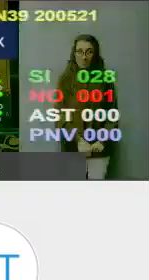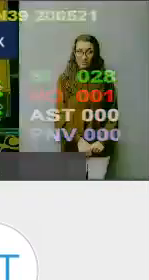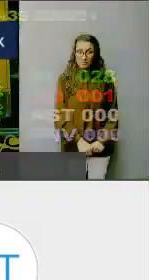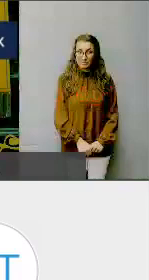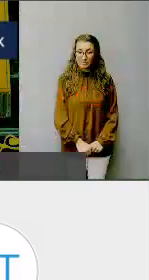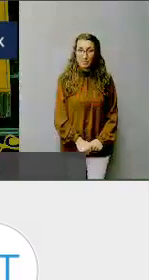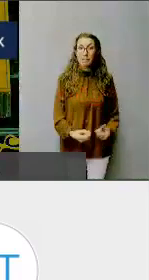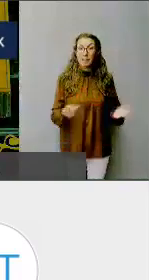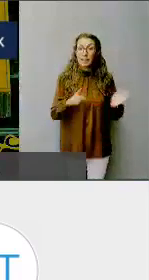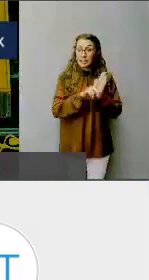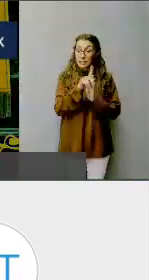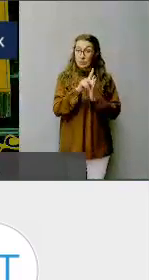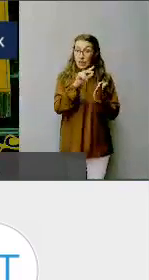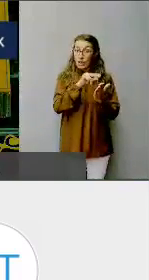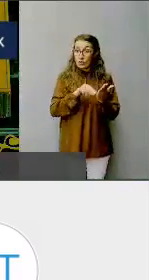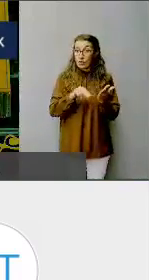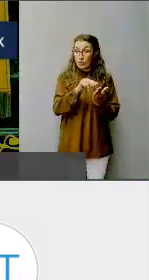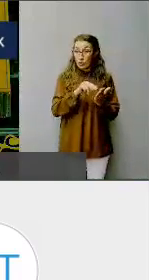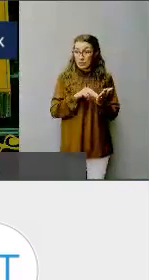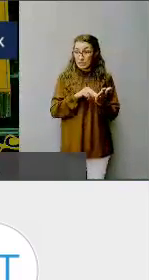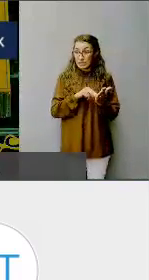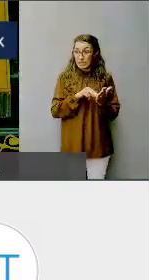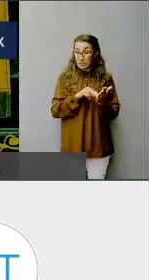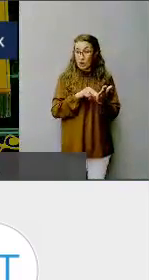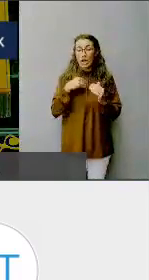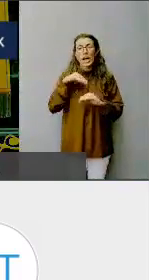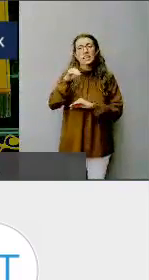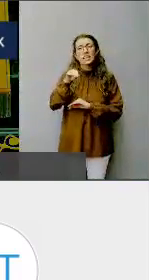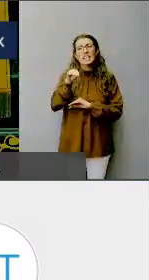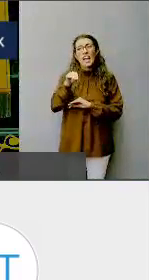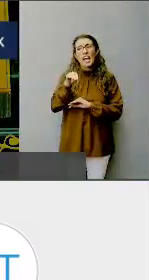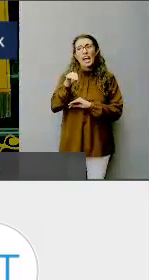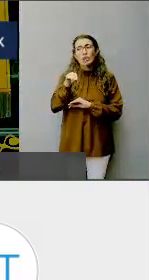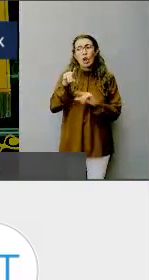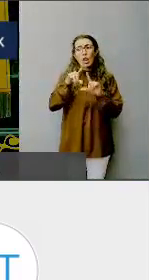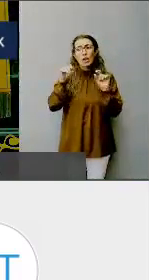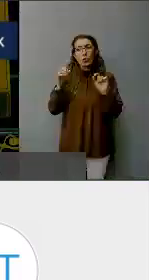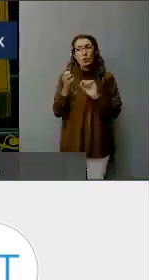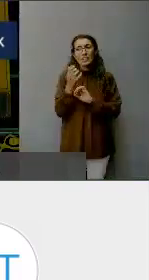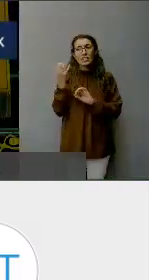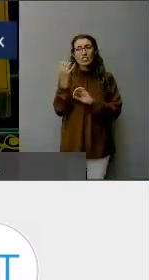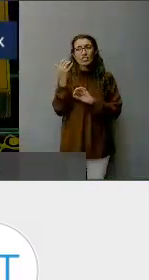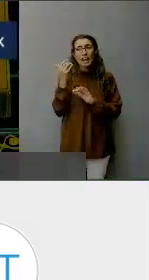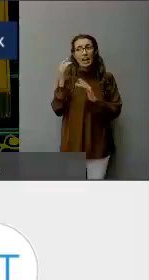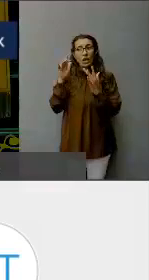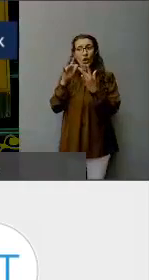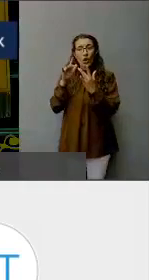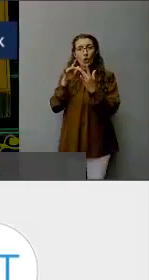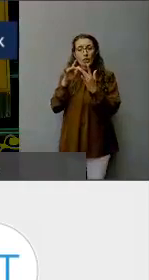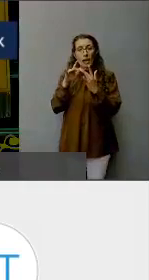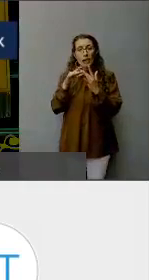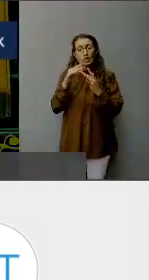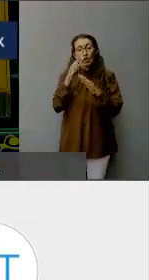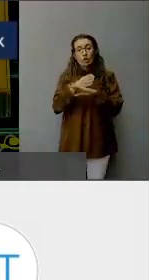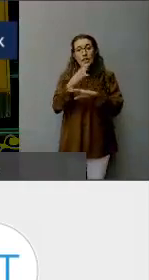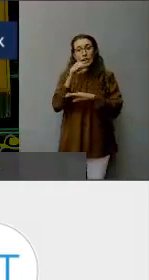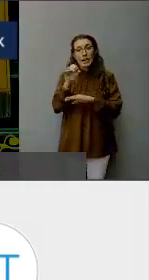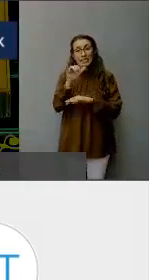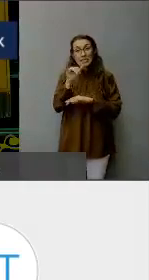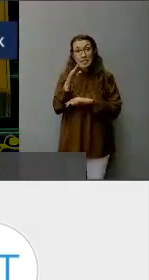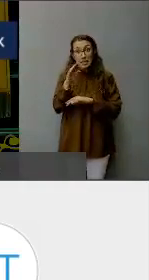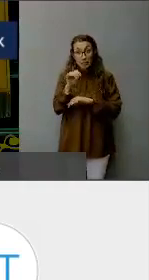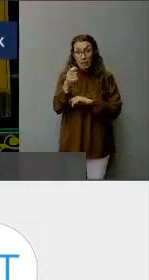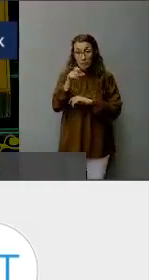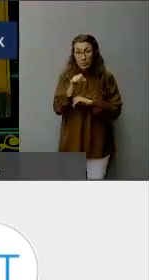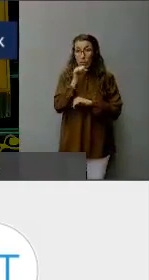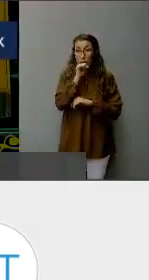esito a votazione la liguria digitale di contattare il consigliere cassibba che ha problemi il col microfono